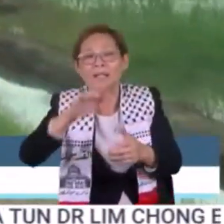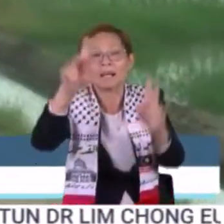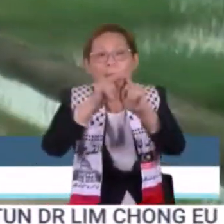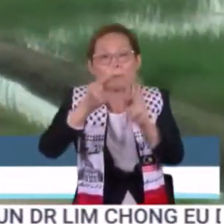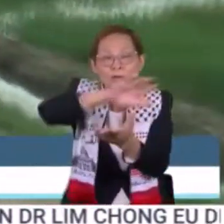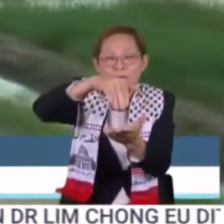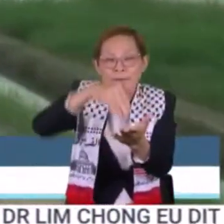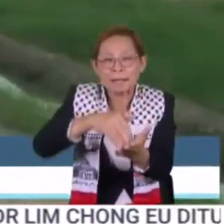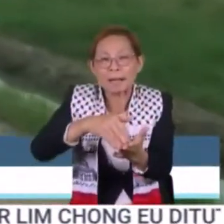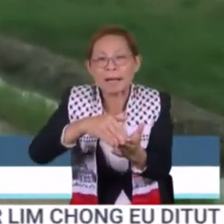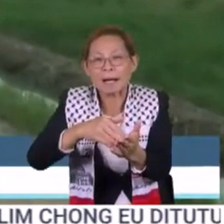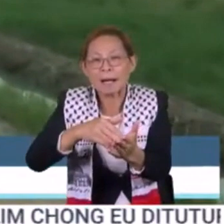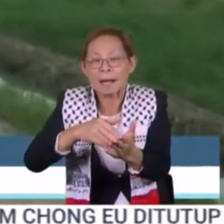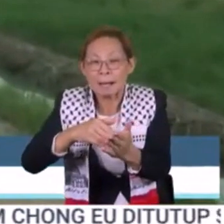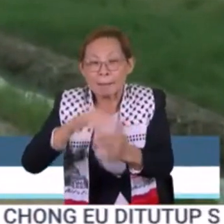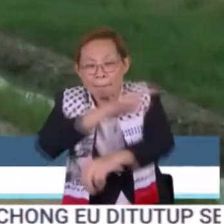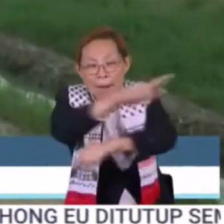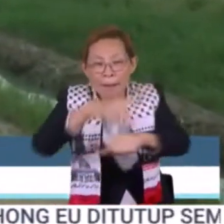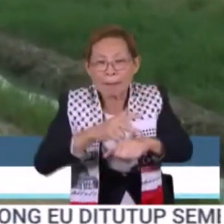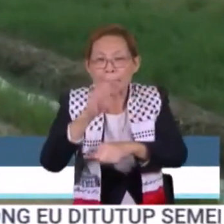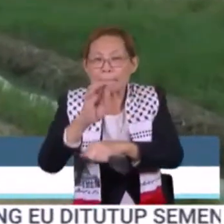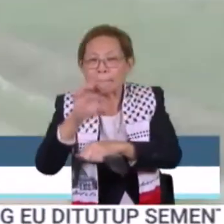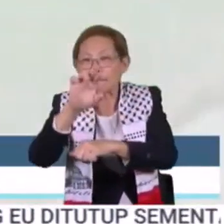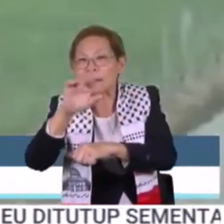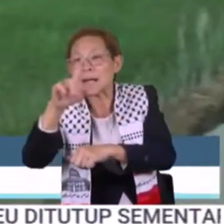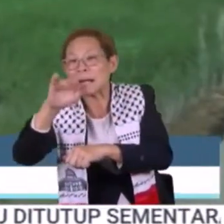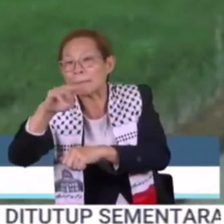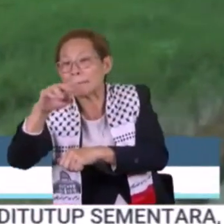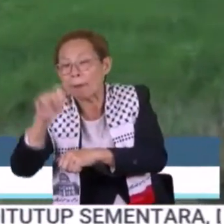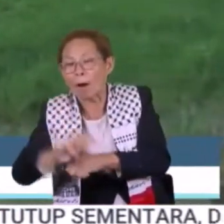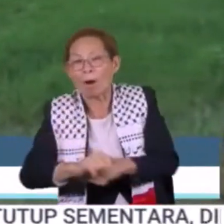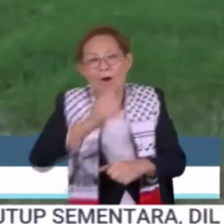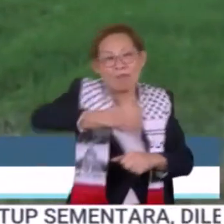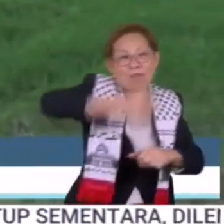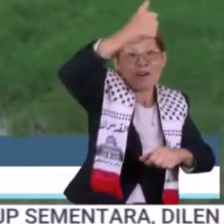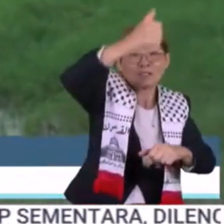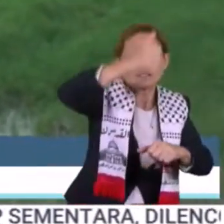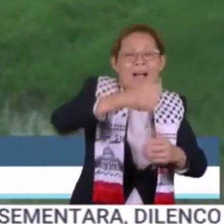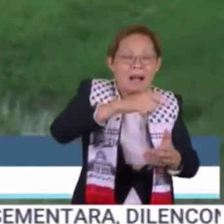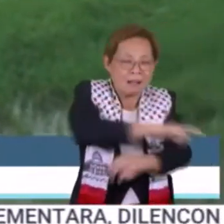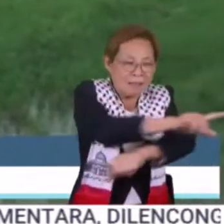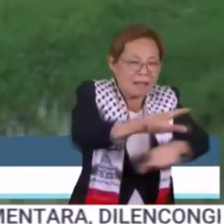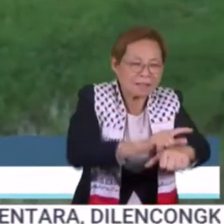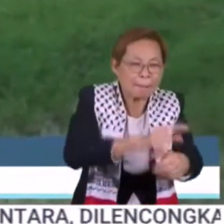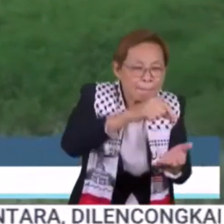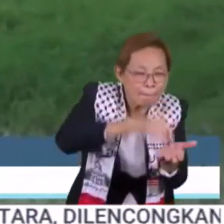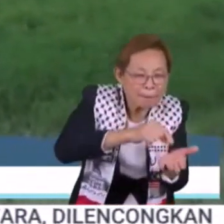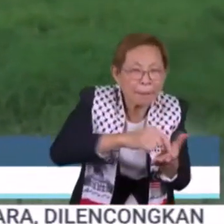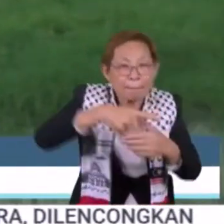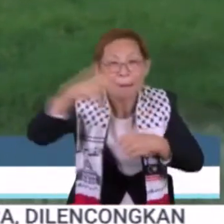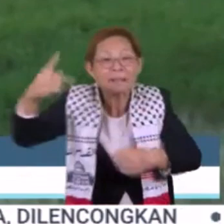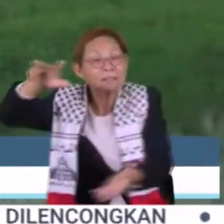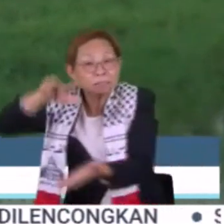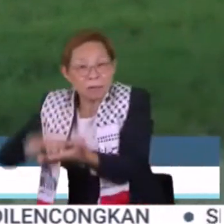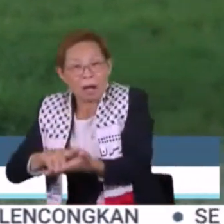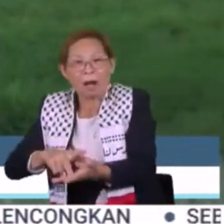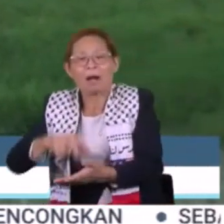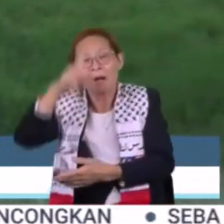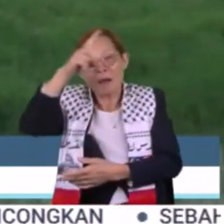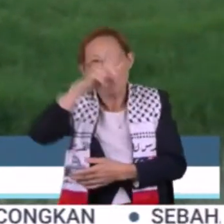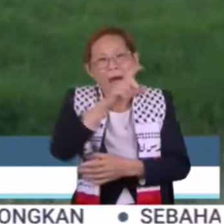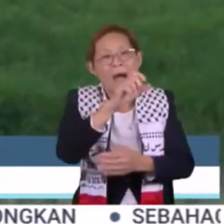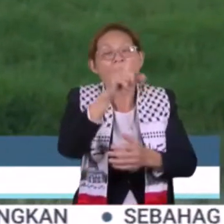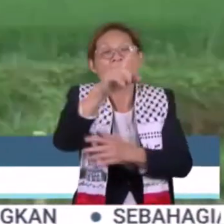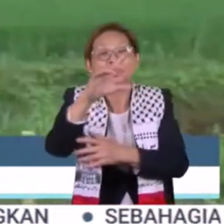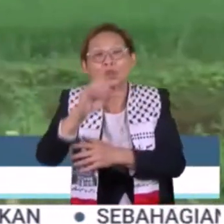Tengah Padang Melimau dipilih sebagai lokasi projek rintis ladang benih padi sah. Exco Melaka Dr. Muhammad Akmal Salih